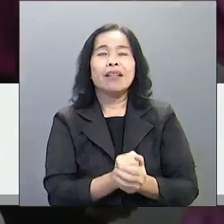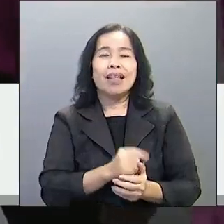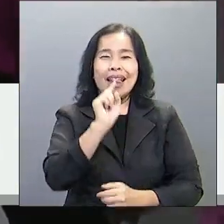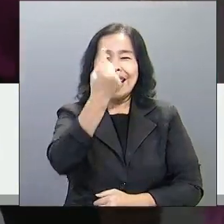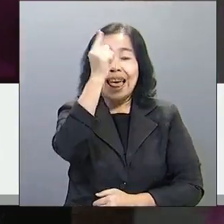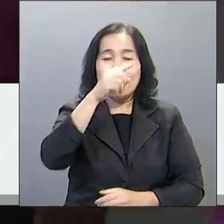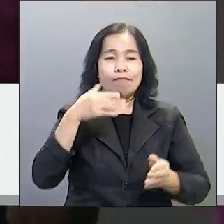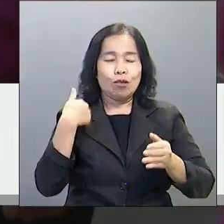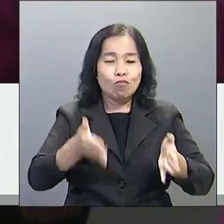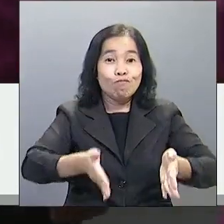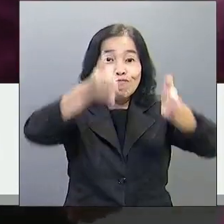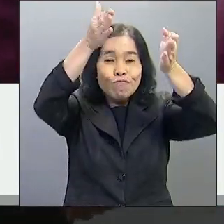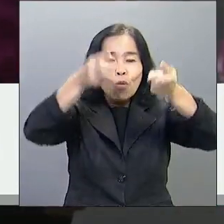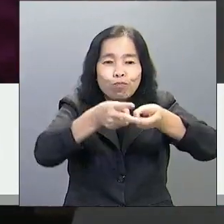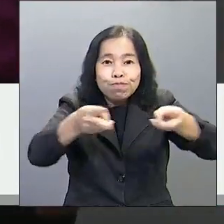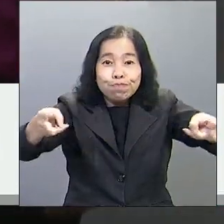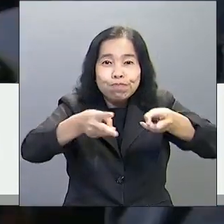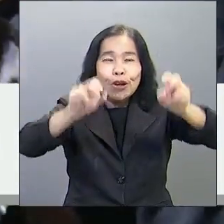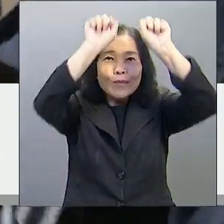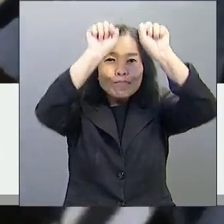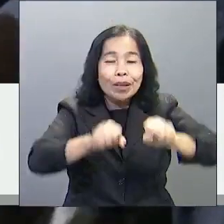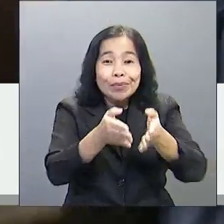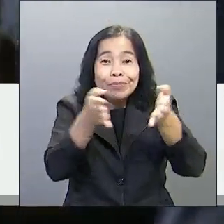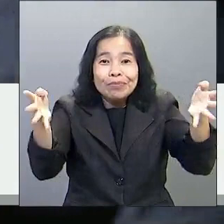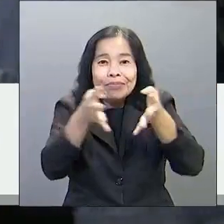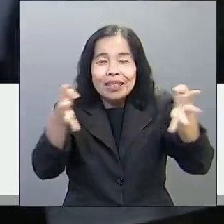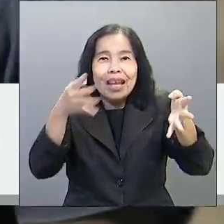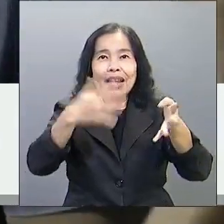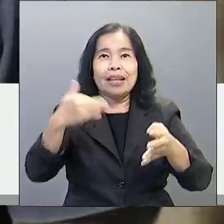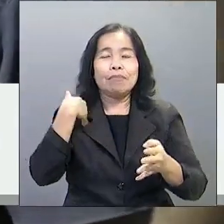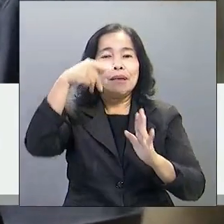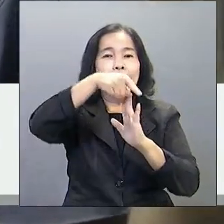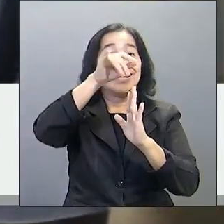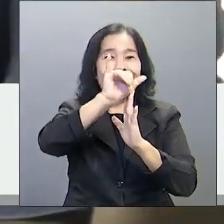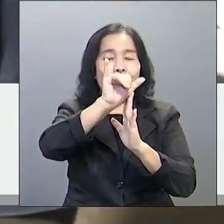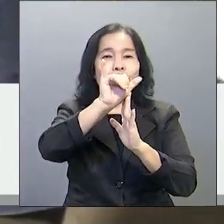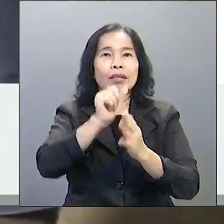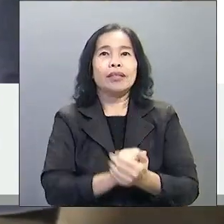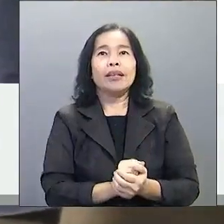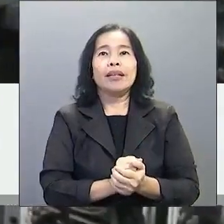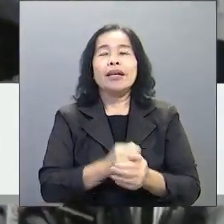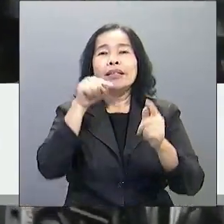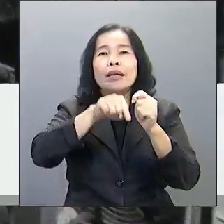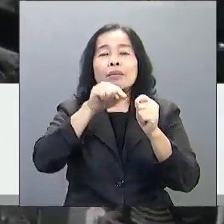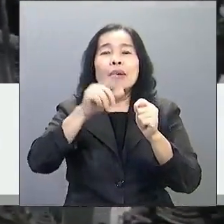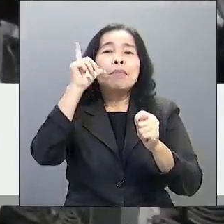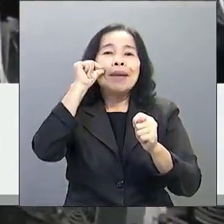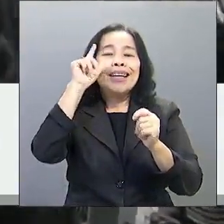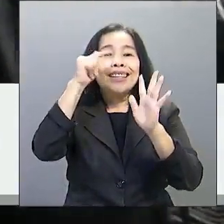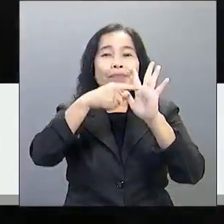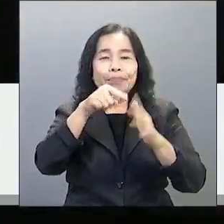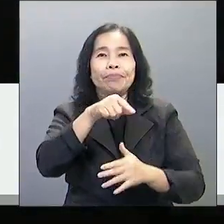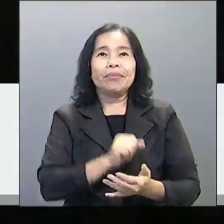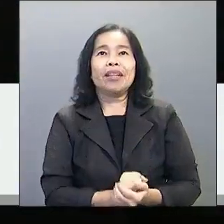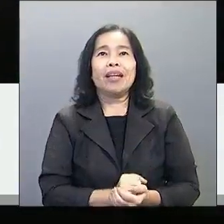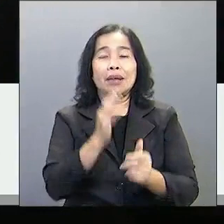อาคารห้องแถวเลขที่365/3ถนนสายพะเยาเชียงคำตำบลแม่ต่ำอำเภอเมืองพะเยาค่ะแ